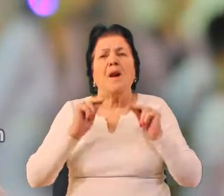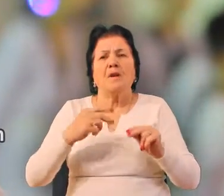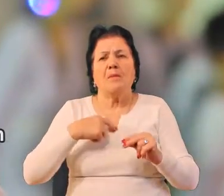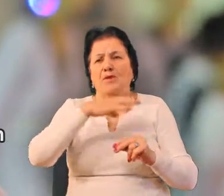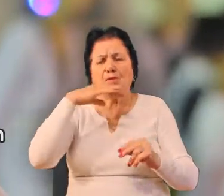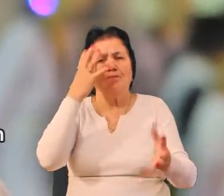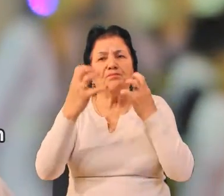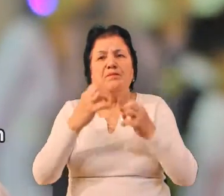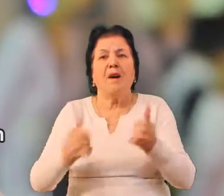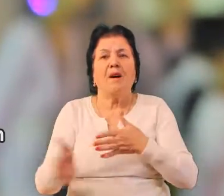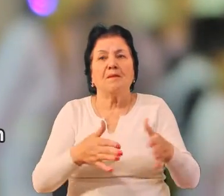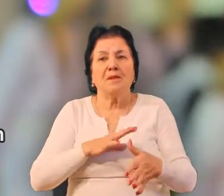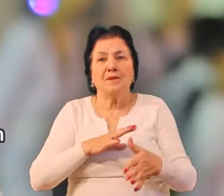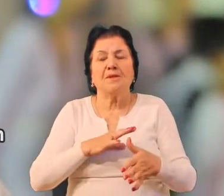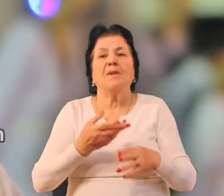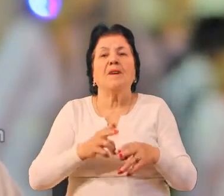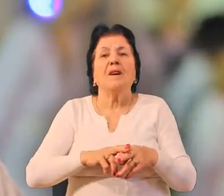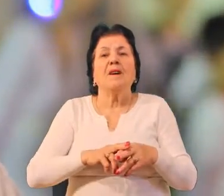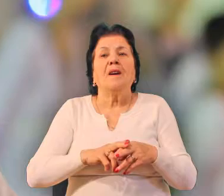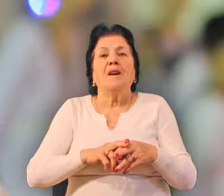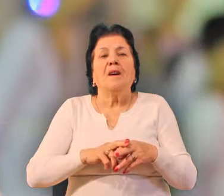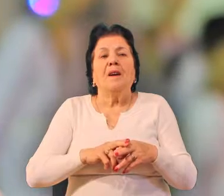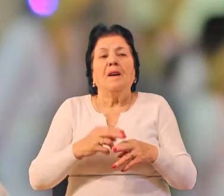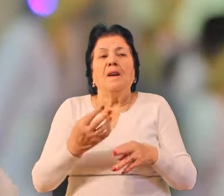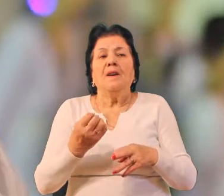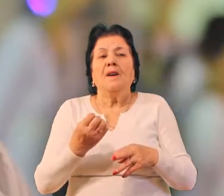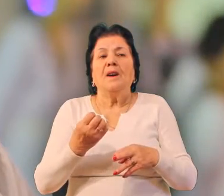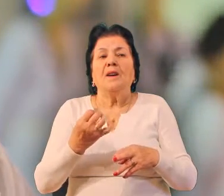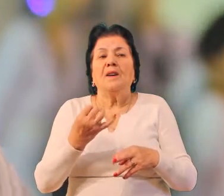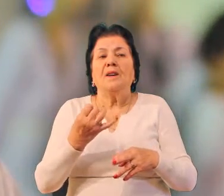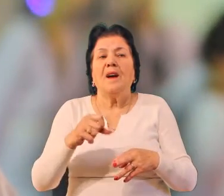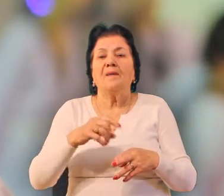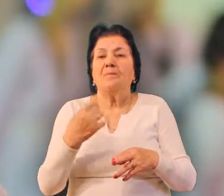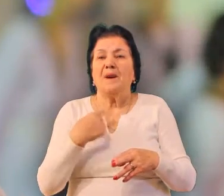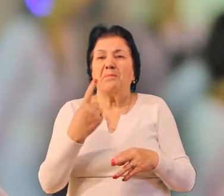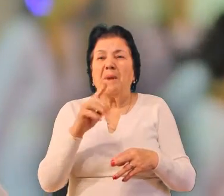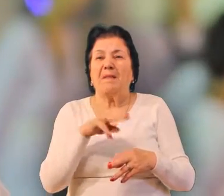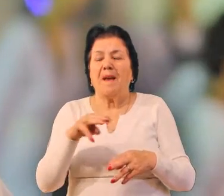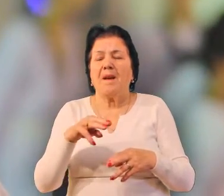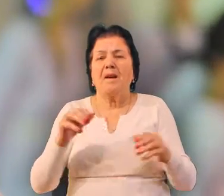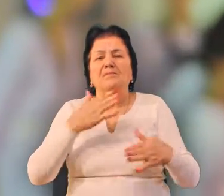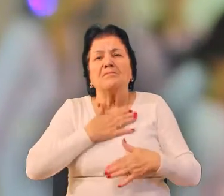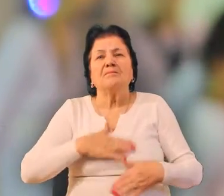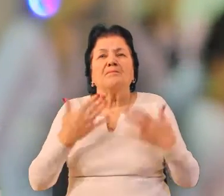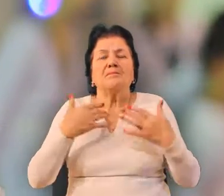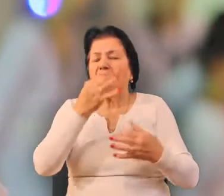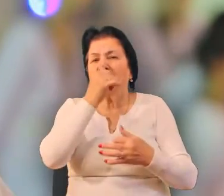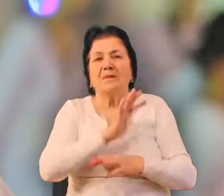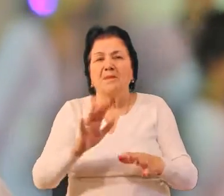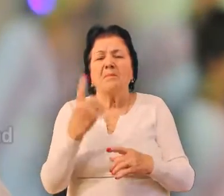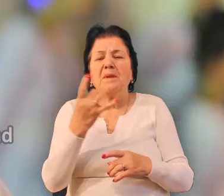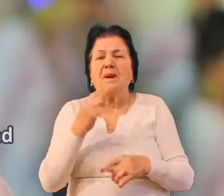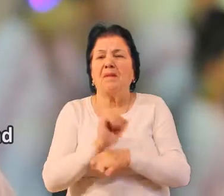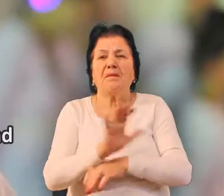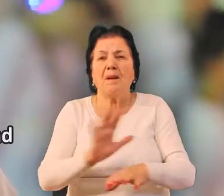keçirilirdi. Həqiqətən də buna çox ciddi hazırlaşmışdım. Yəni yayda mən bir dəqiqə istirahat etməmişdim. 4 ay dayanmadan hər gün məşqlərdə və